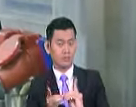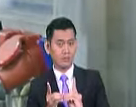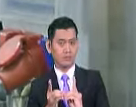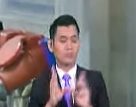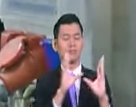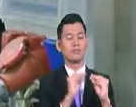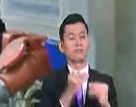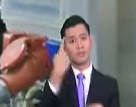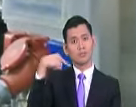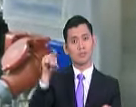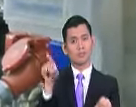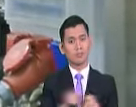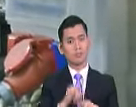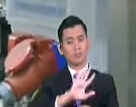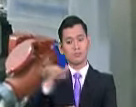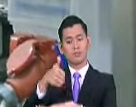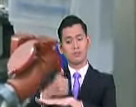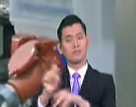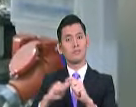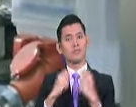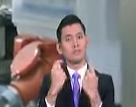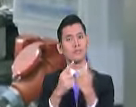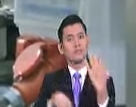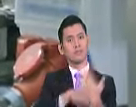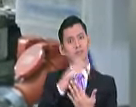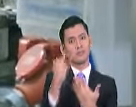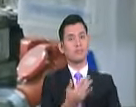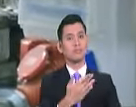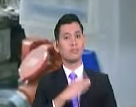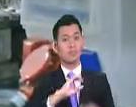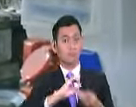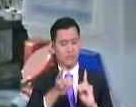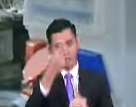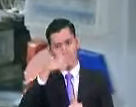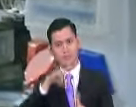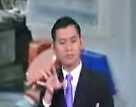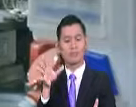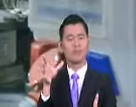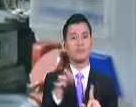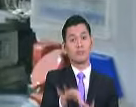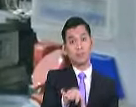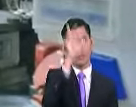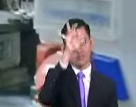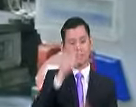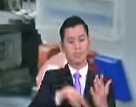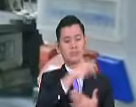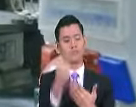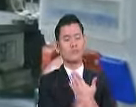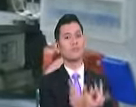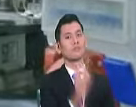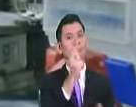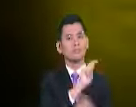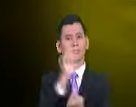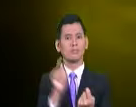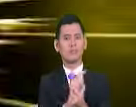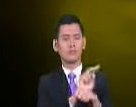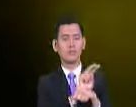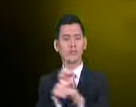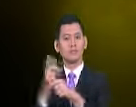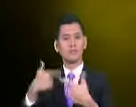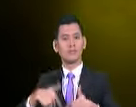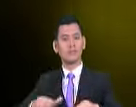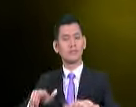bersetuju menubuhkan pasukan petugas projek pemangkin My Digital untuk memilih projek sesuai dan memantau pelaksanaannya yang